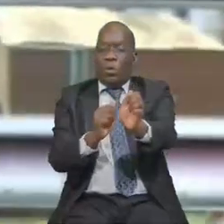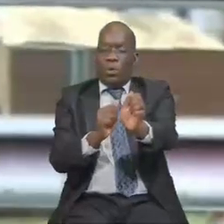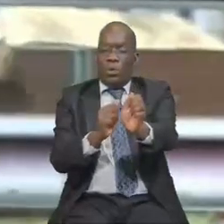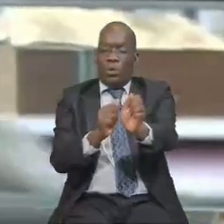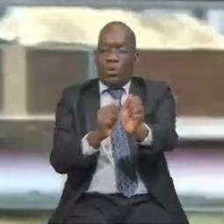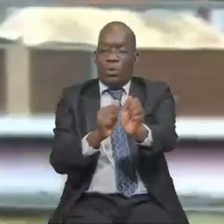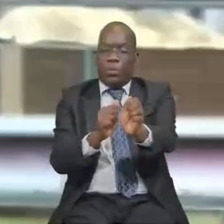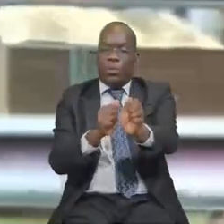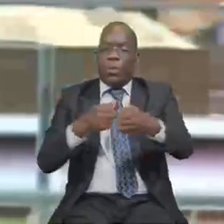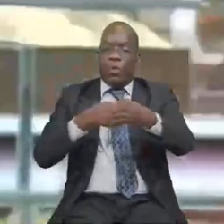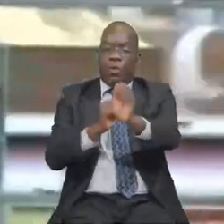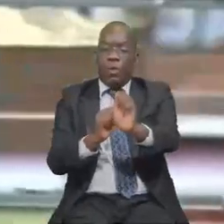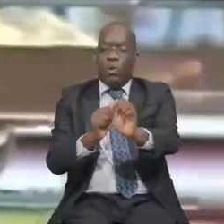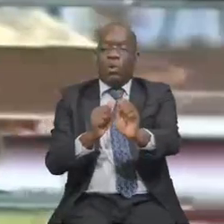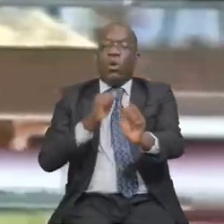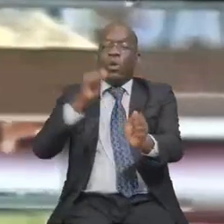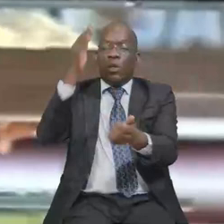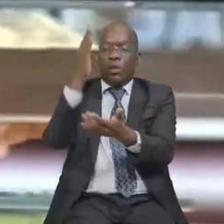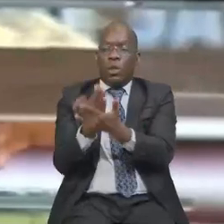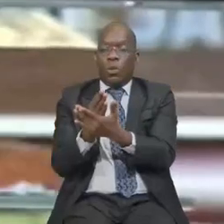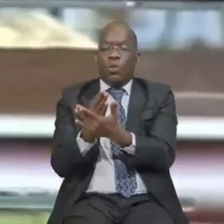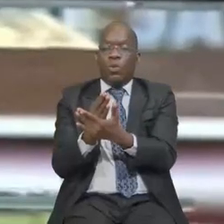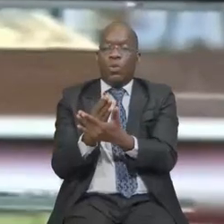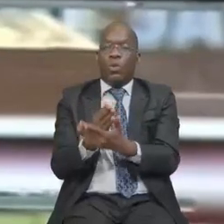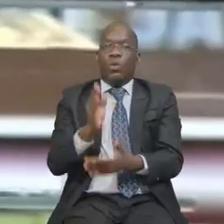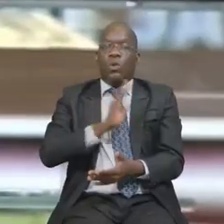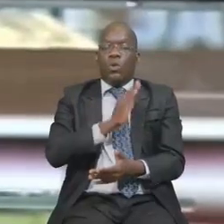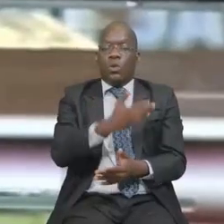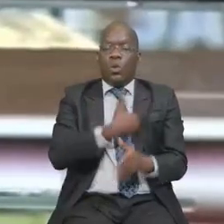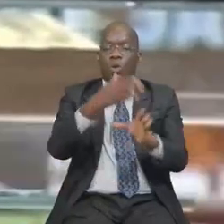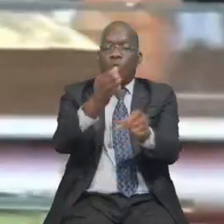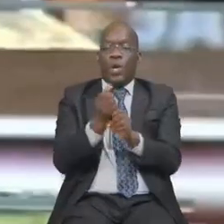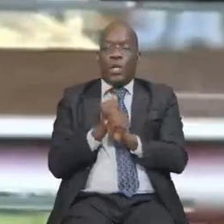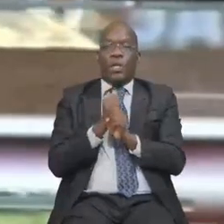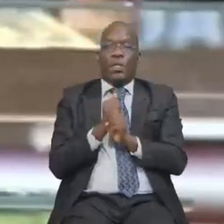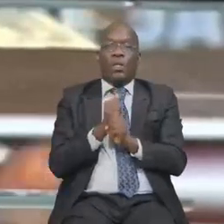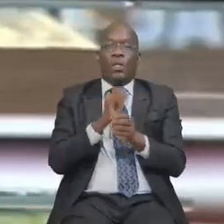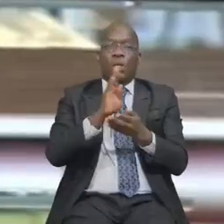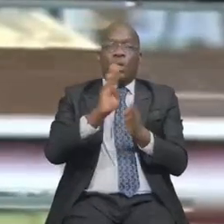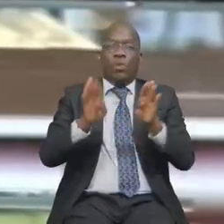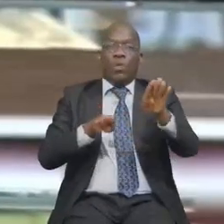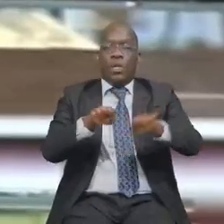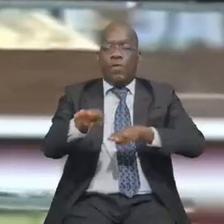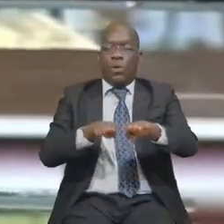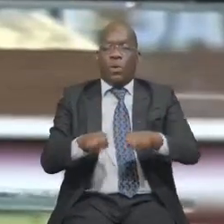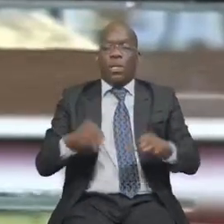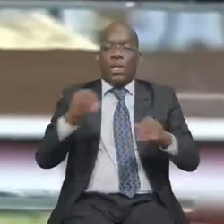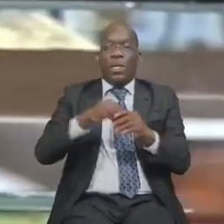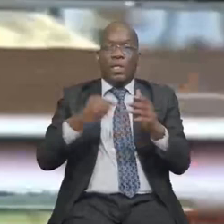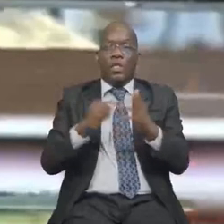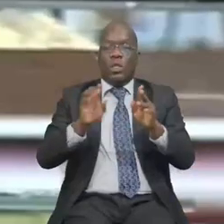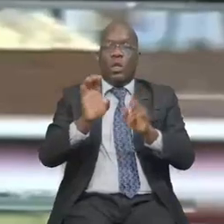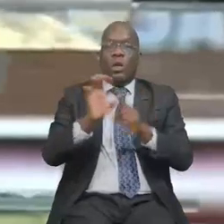Poursuis la moisson. Poursuis l'habitude du gain des âmes imparable. Dans cet environnement, continue